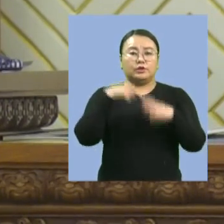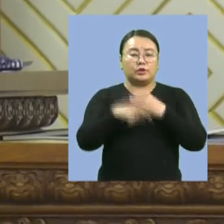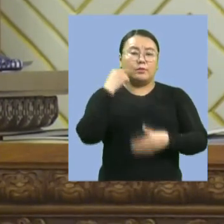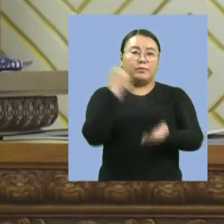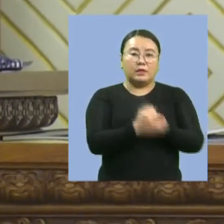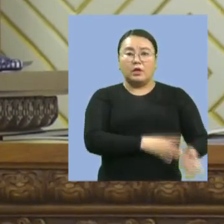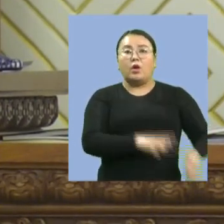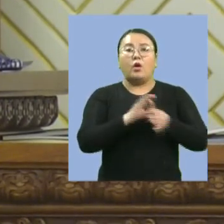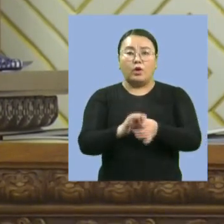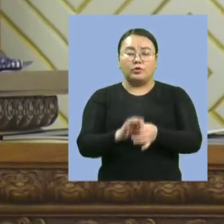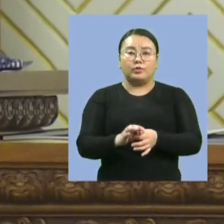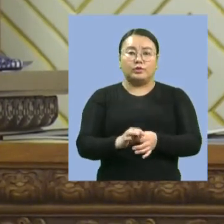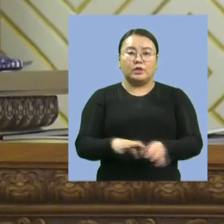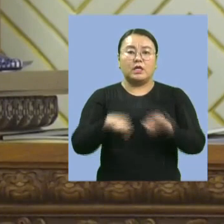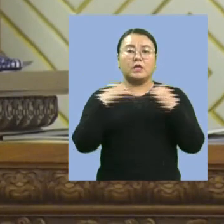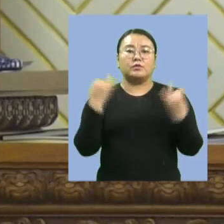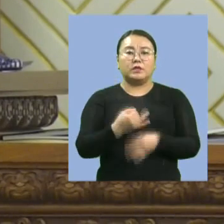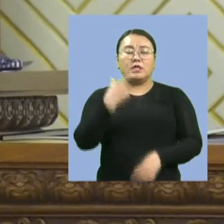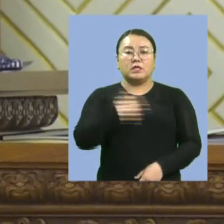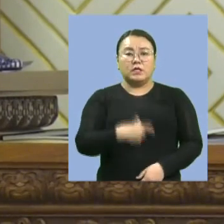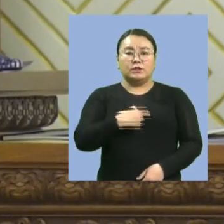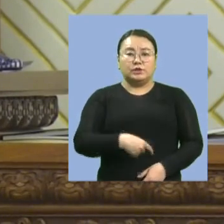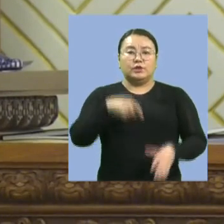тогтоохоо тухай улсын хурлын тогтоол батлагдсантай холбогдуулан